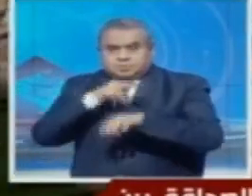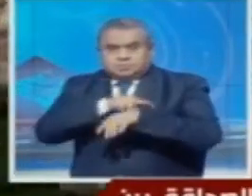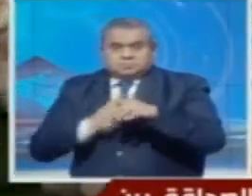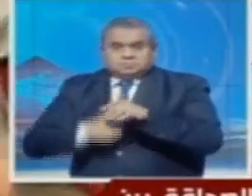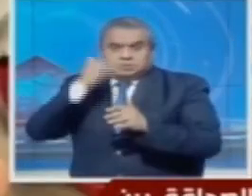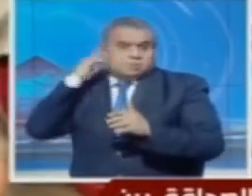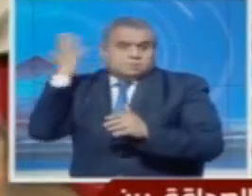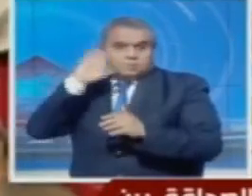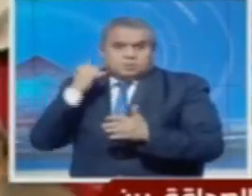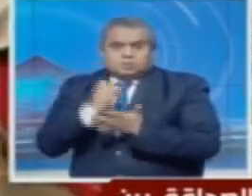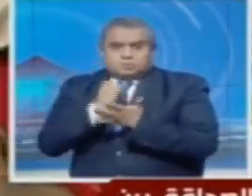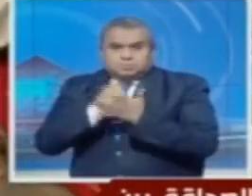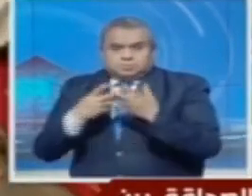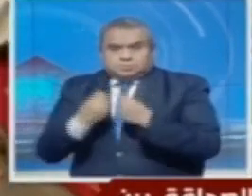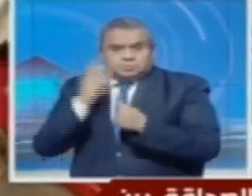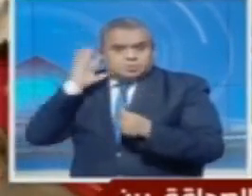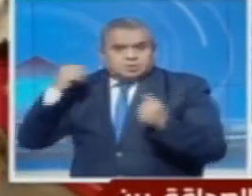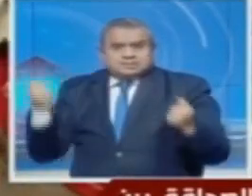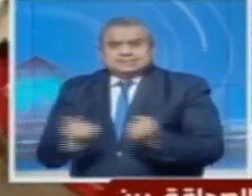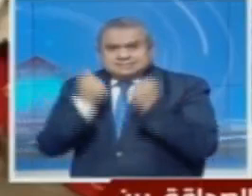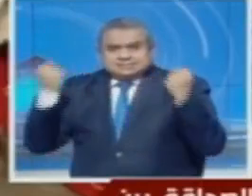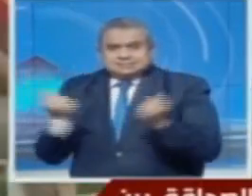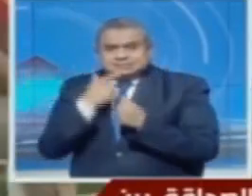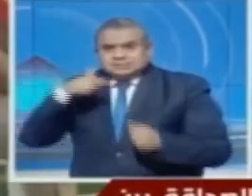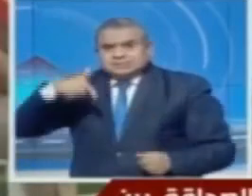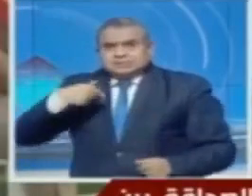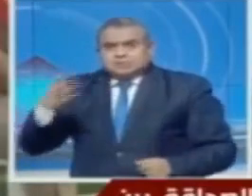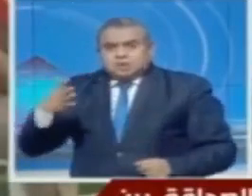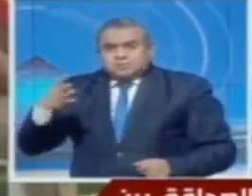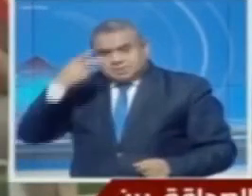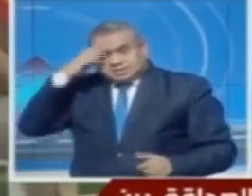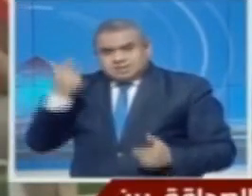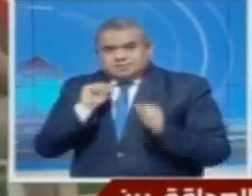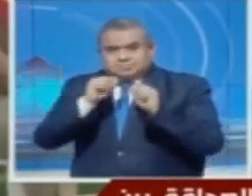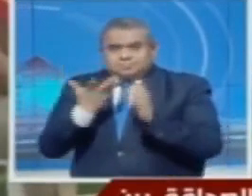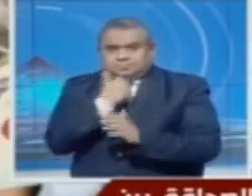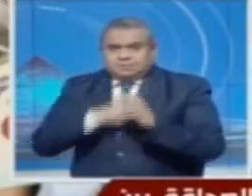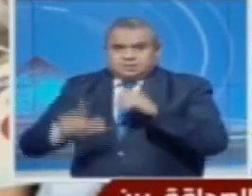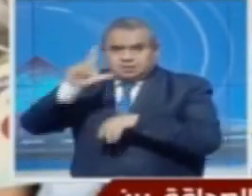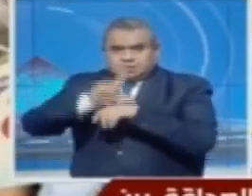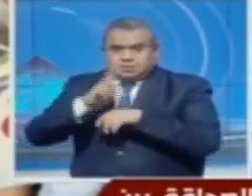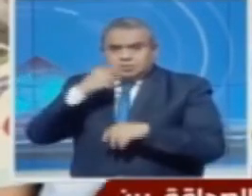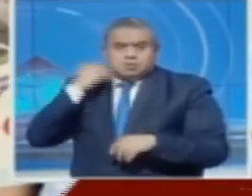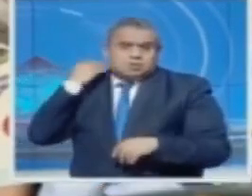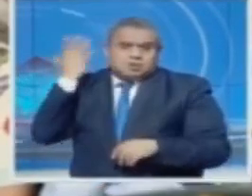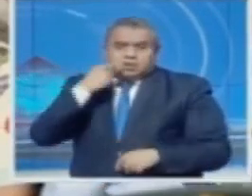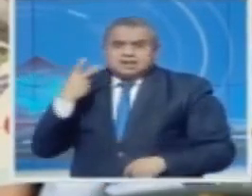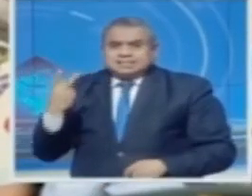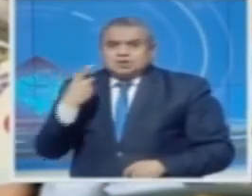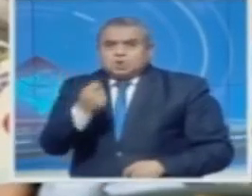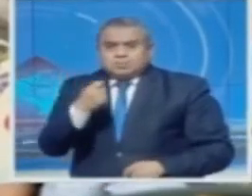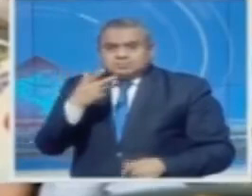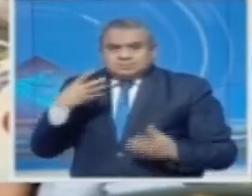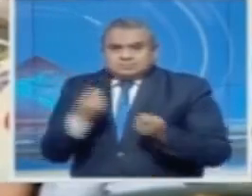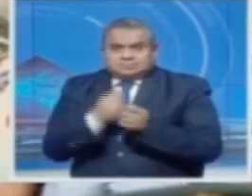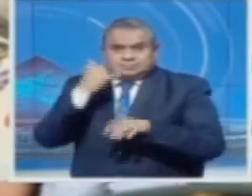والأركان، والتي تضم الدورات رقم 46 من كلية الحرب العليا، ورقم 52